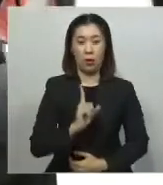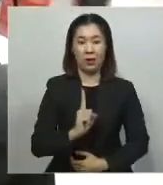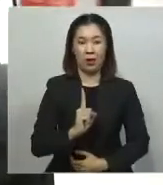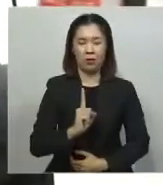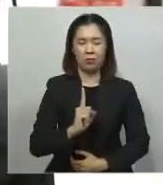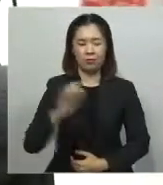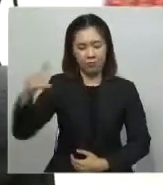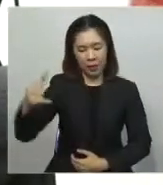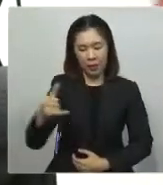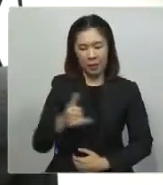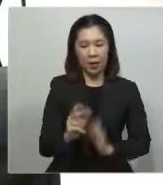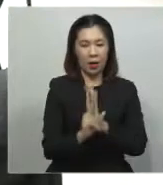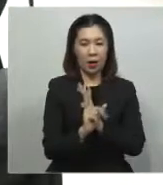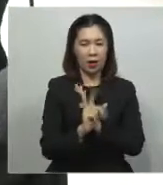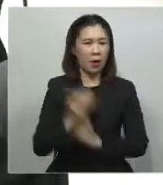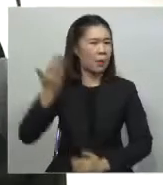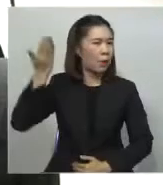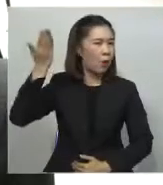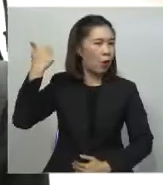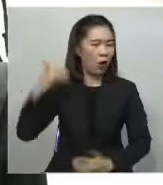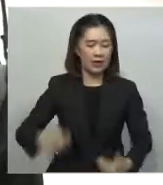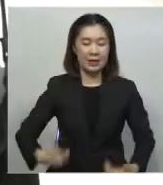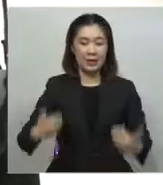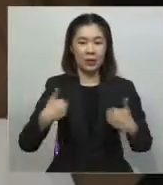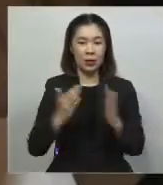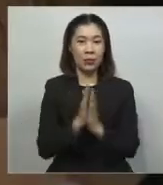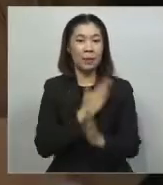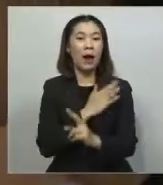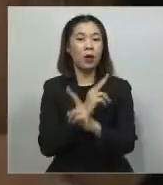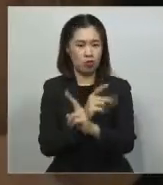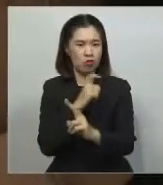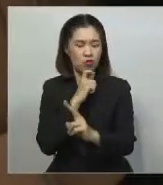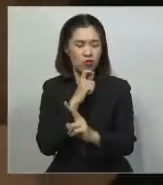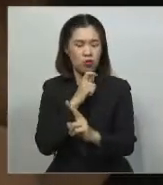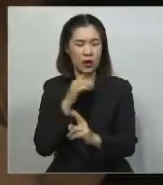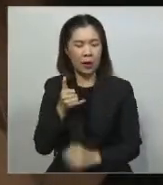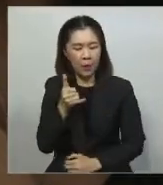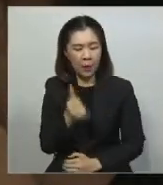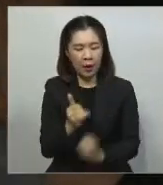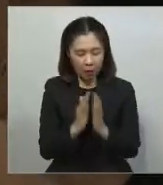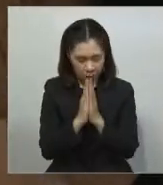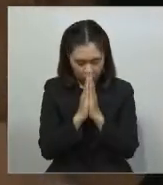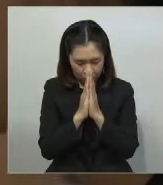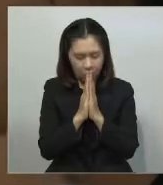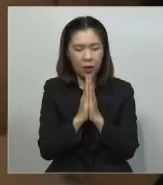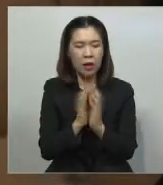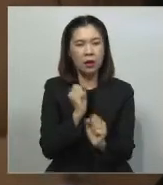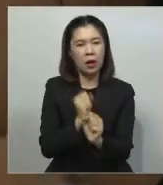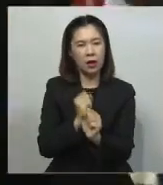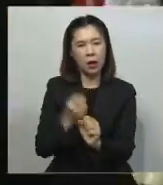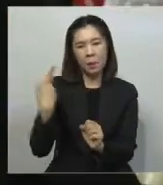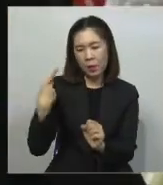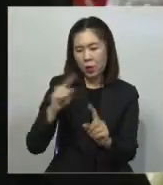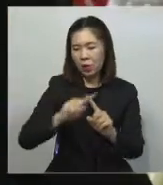กว่าเคยไปไหว้ตอนที่ท่านยังมีชีวิตอยู่ท่านสอนให้ทุกคนเป็นคนดีท่านเป็นพระที่มีเมตตาทำประโยชน์สร้างโรง